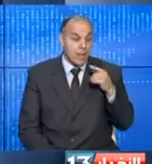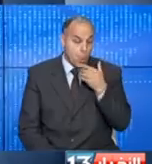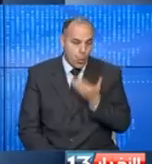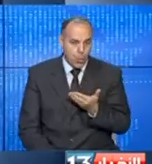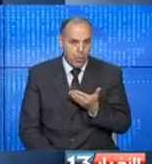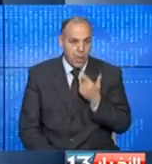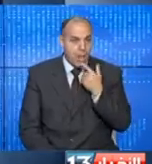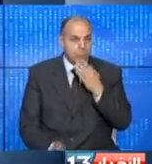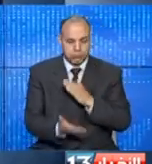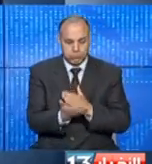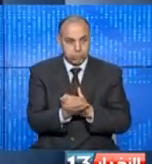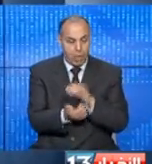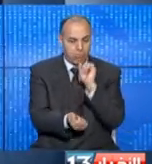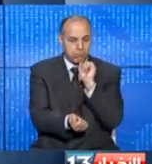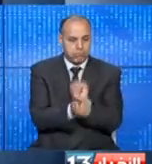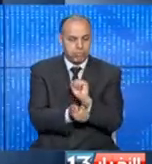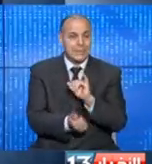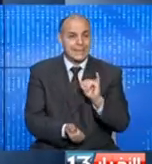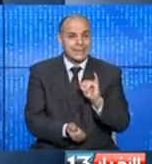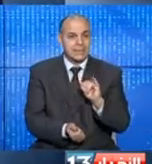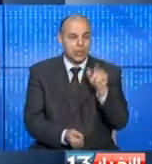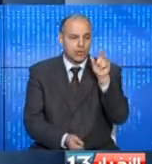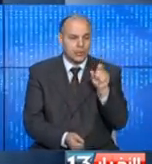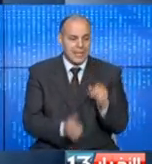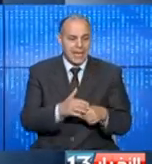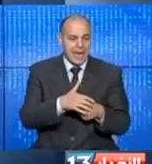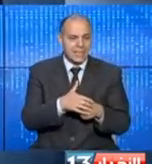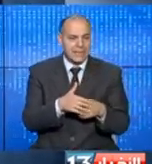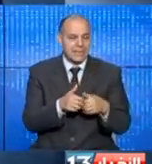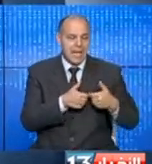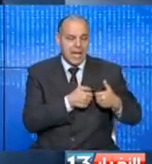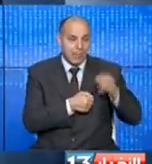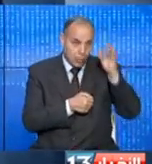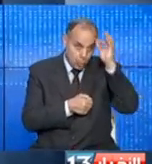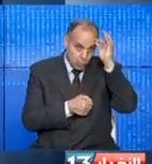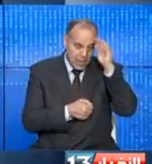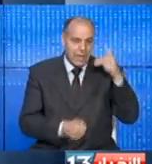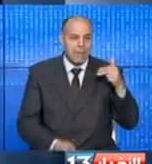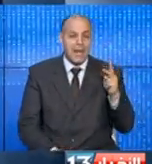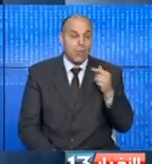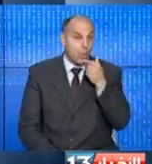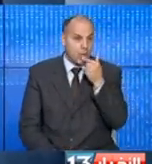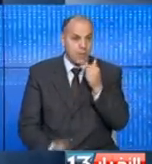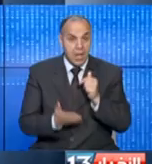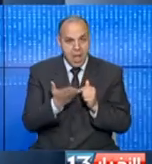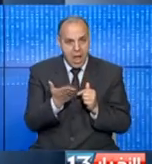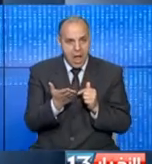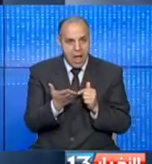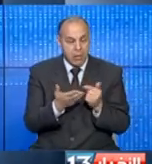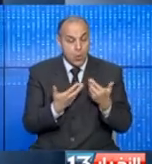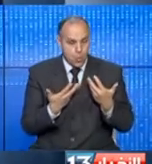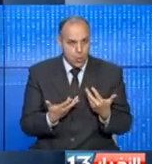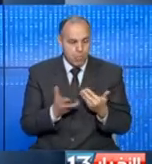اصدار بطاقه ايداع بالسجن في حق رئيس حزب قلب تونس نبيل القروي وذلك بعد ان مثل